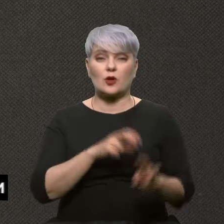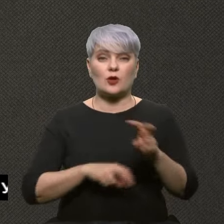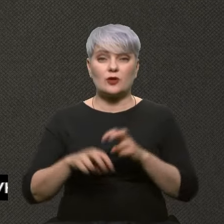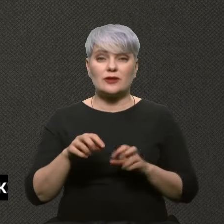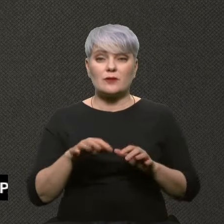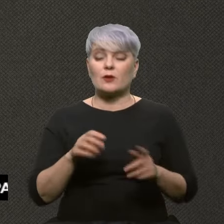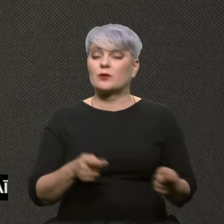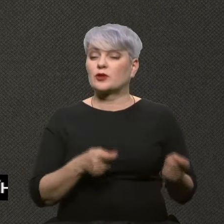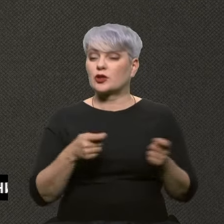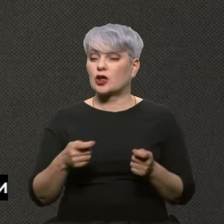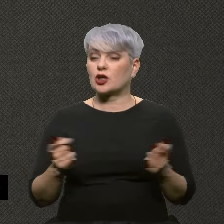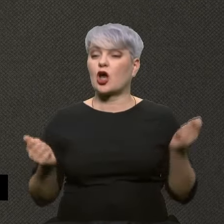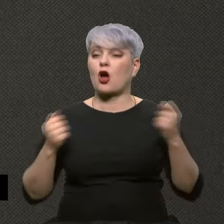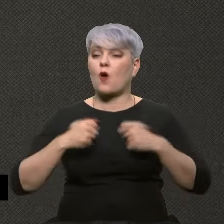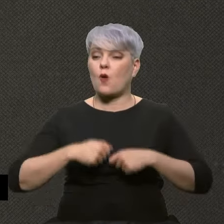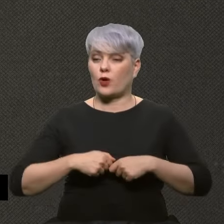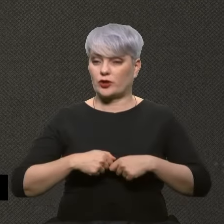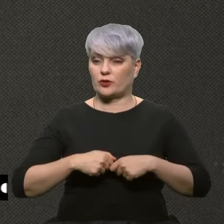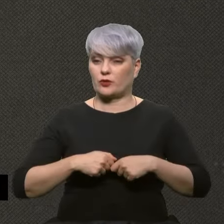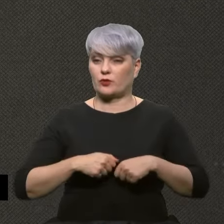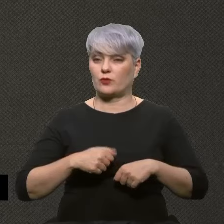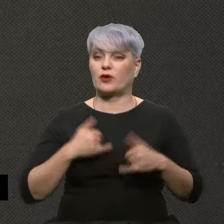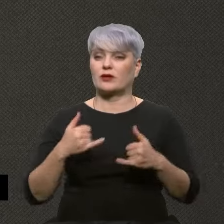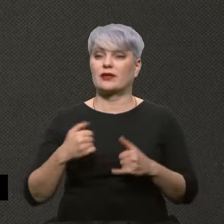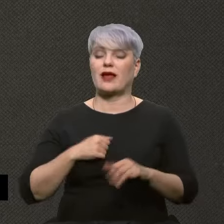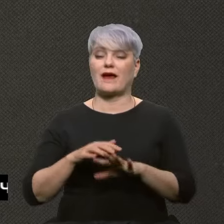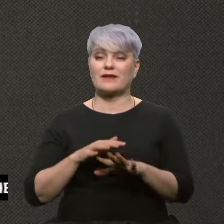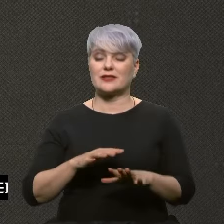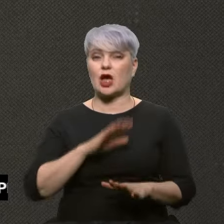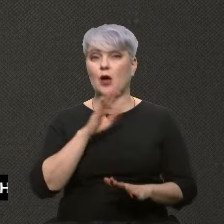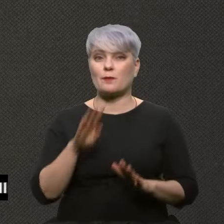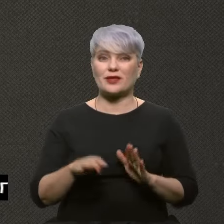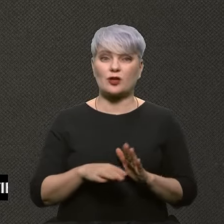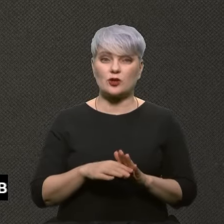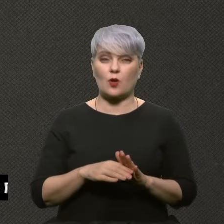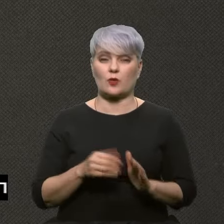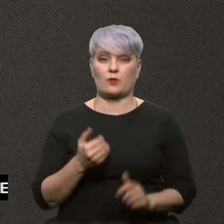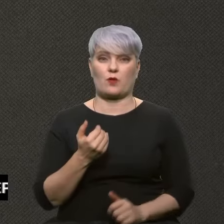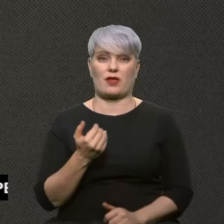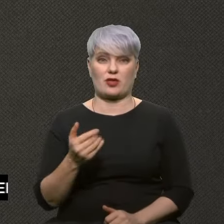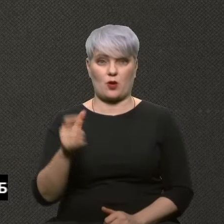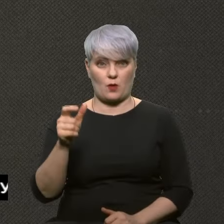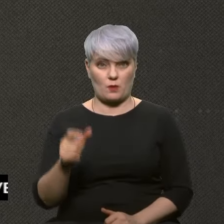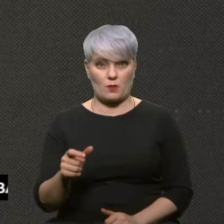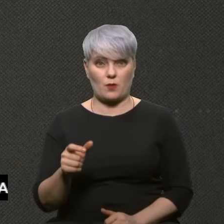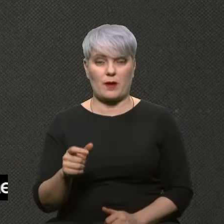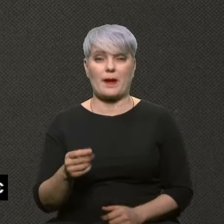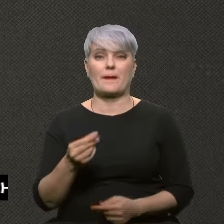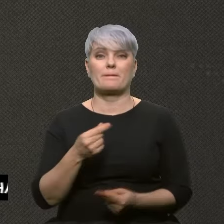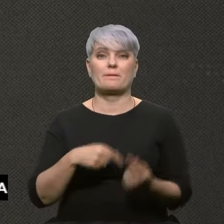постачання одягу для війська підконтрольними йому підприємствами. За версією правоохоронців, держава зазнала майже мільярда гривень